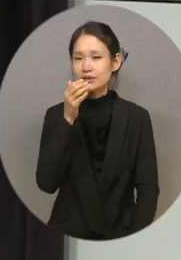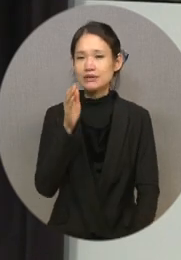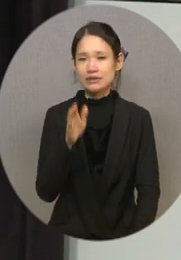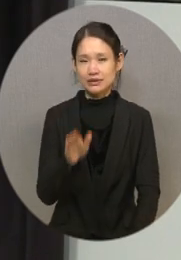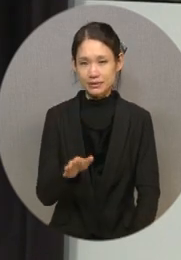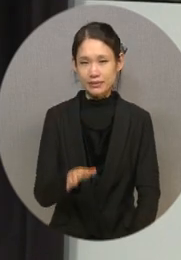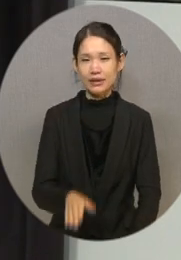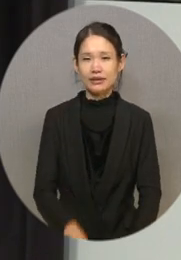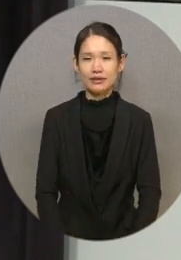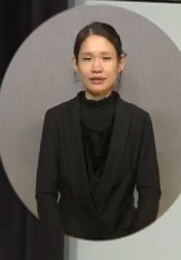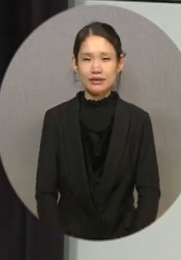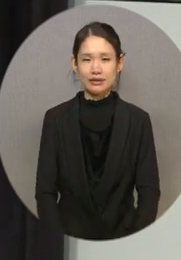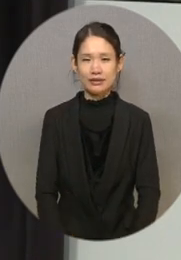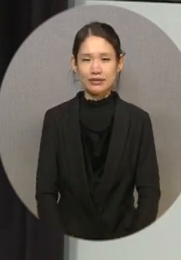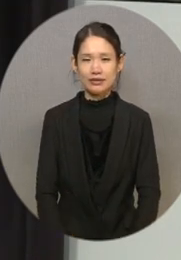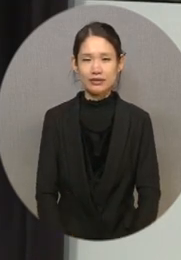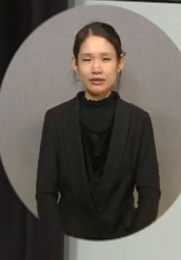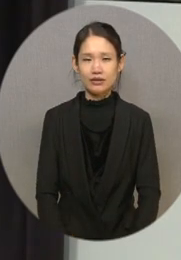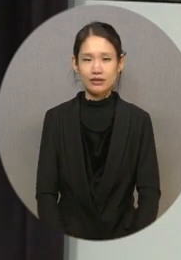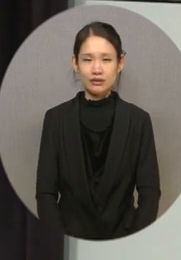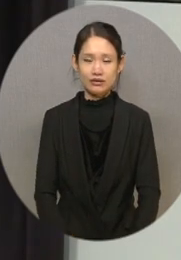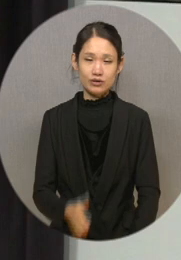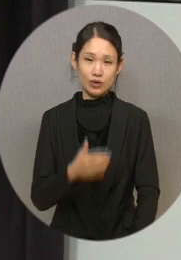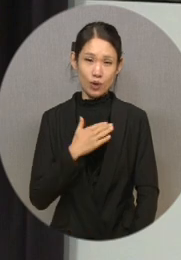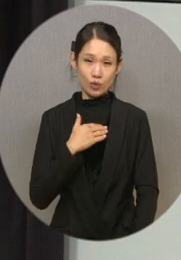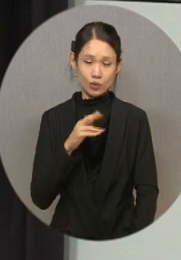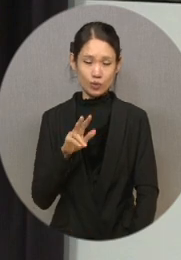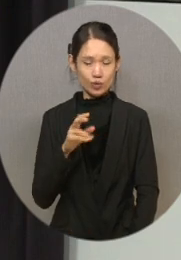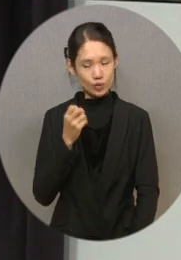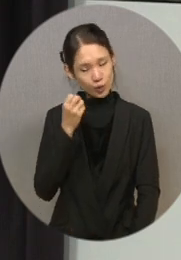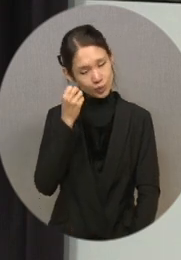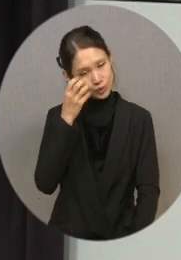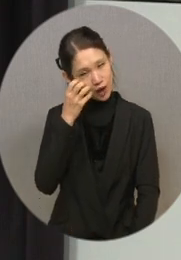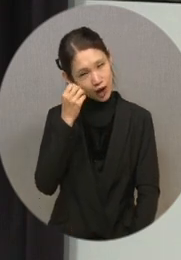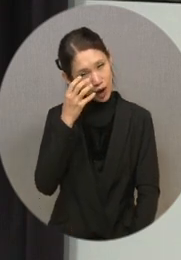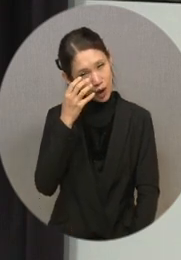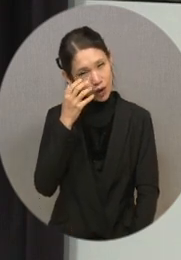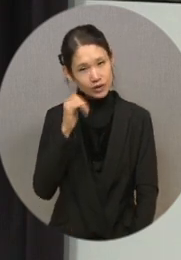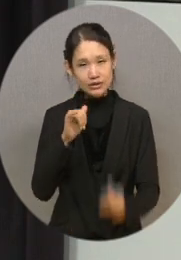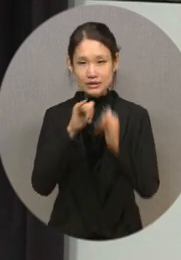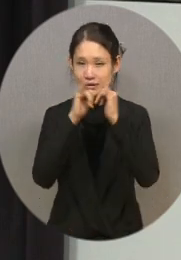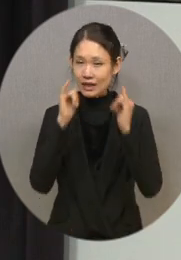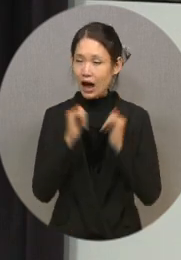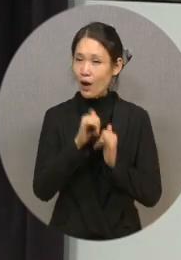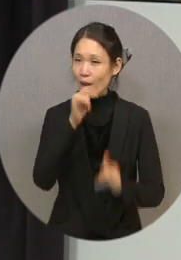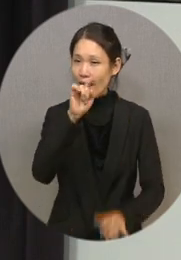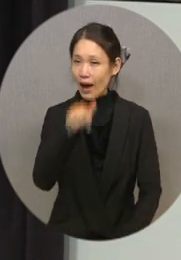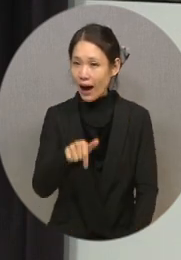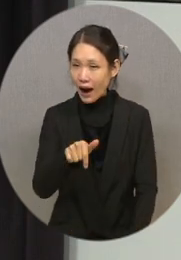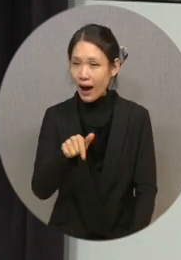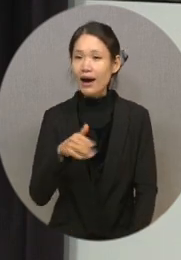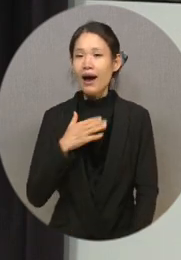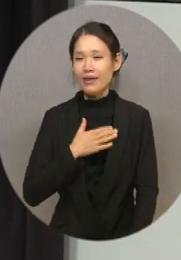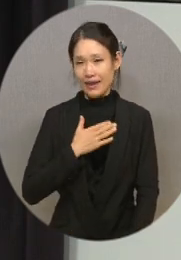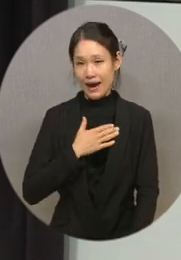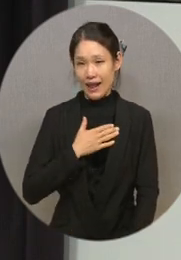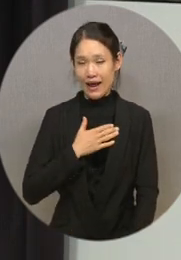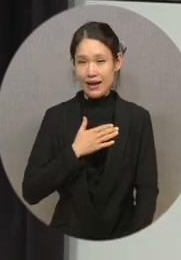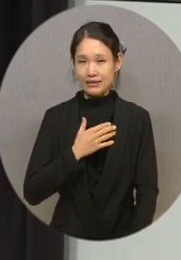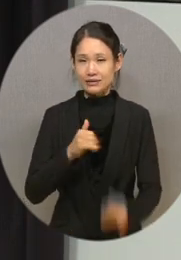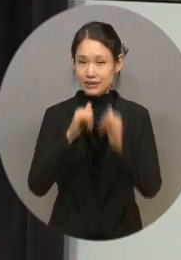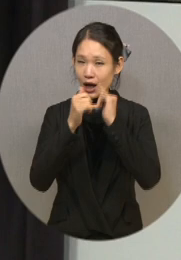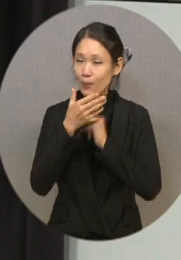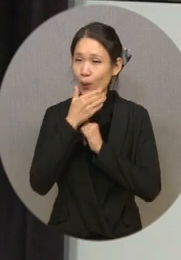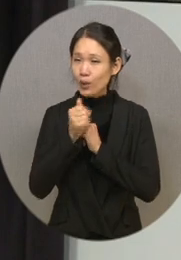있겠지만은 네. 우리가 지금 저도 생소해요. 예. 사회학은 알아도 예. 사회복지학도